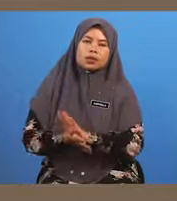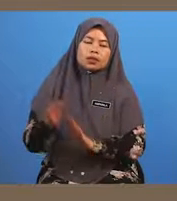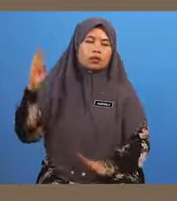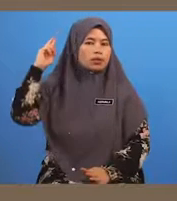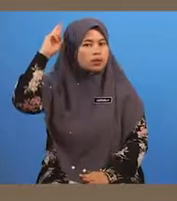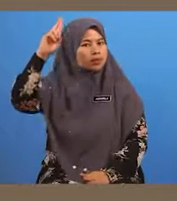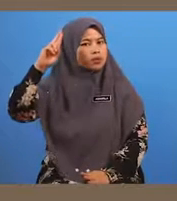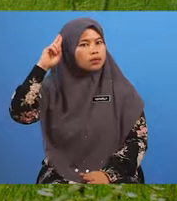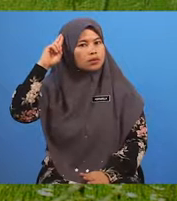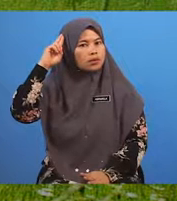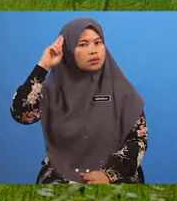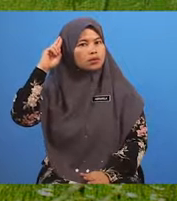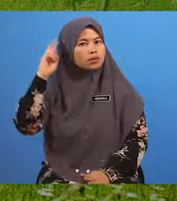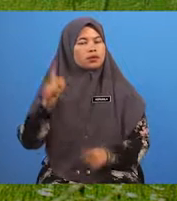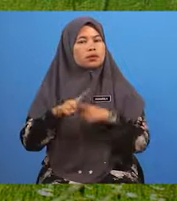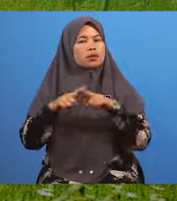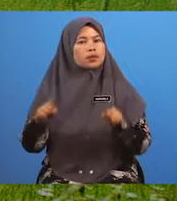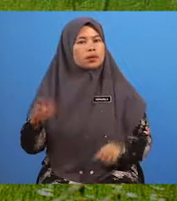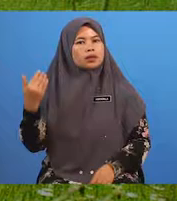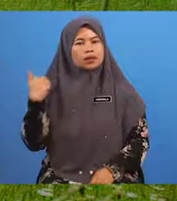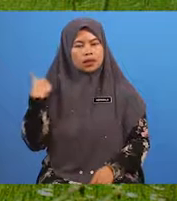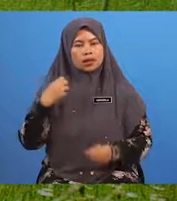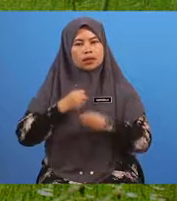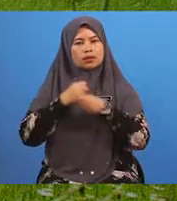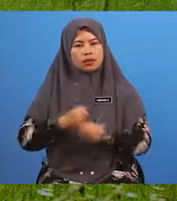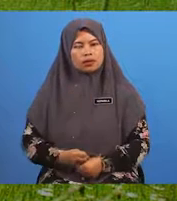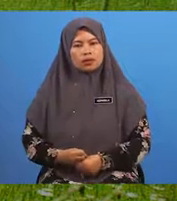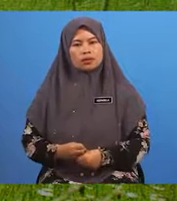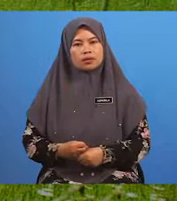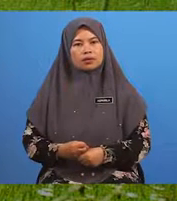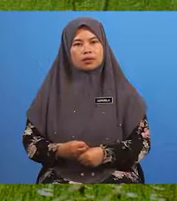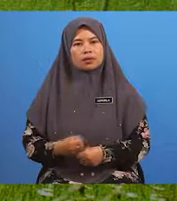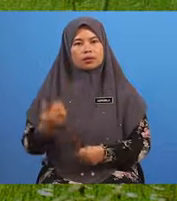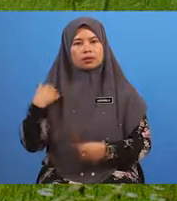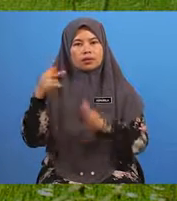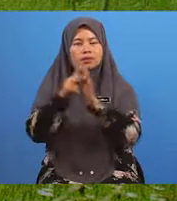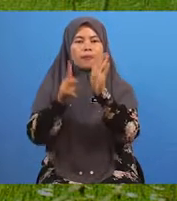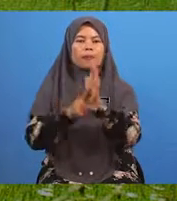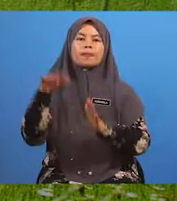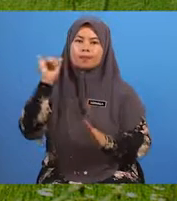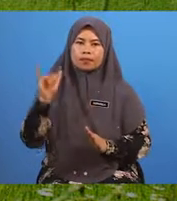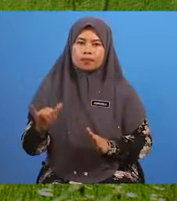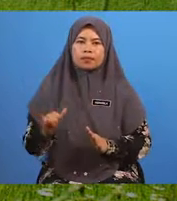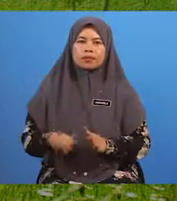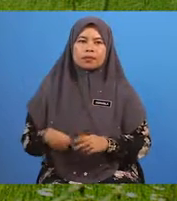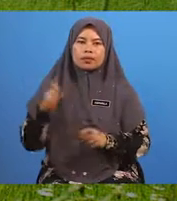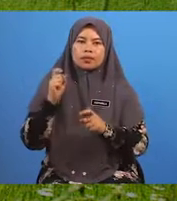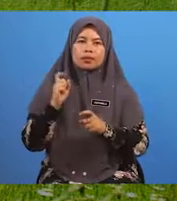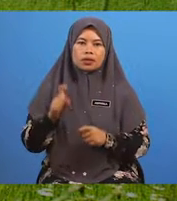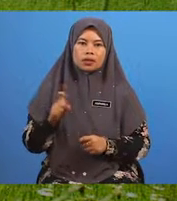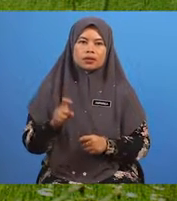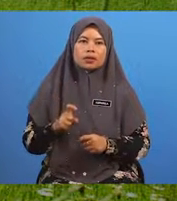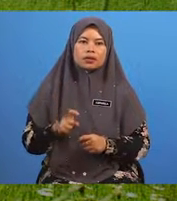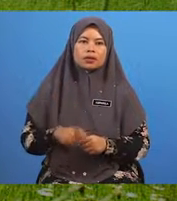pengambilan anak angkat ini tertakluk kepada terma dan syarat tau. Ada peraturan-peraturan yang mesti dipatuhi dan telah